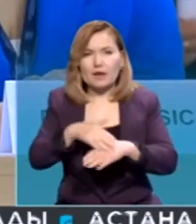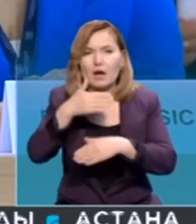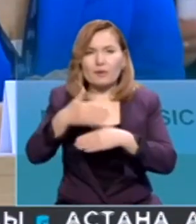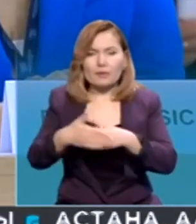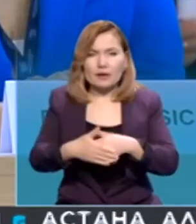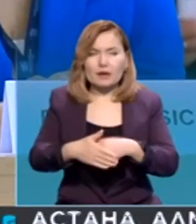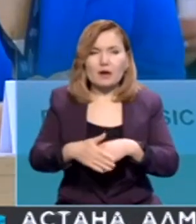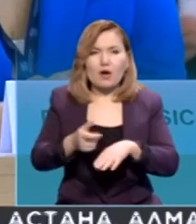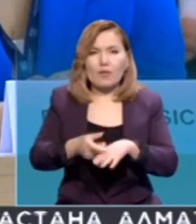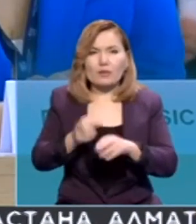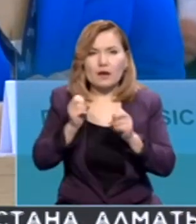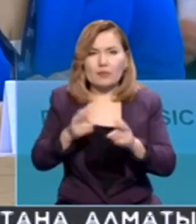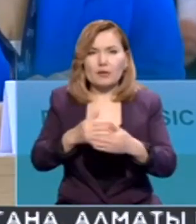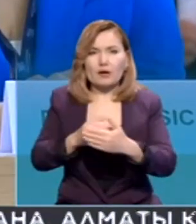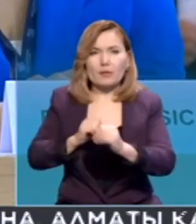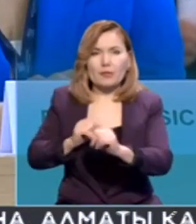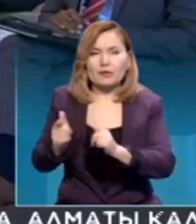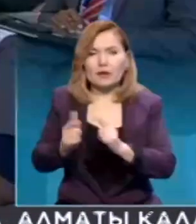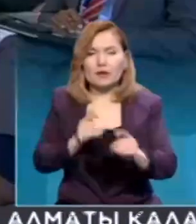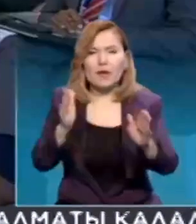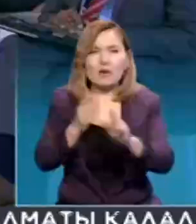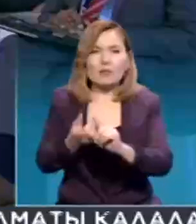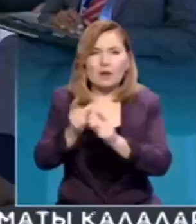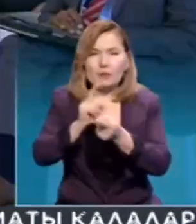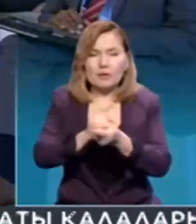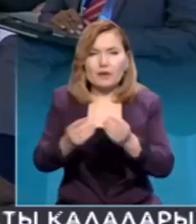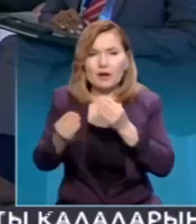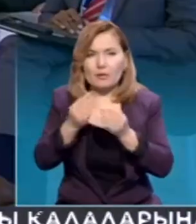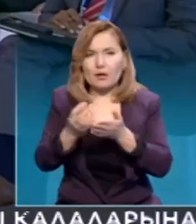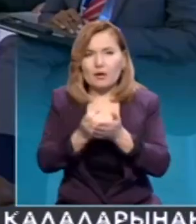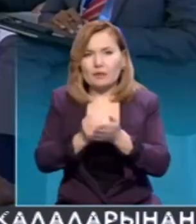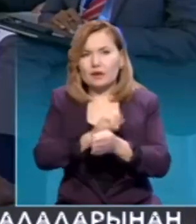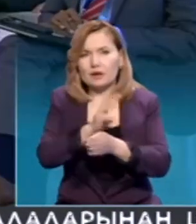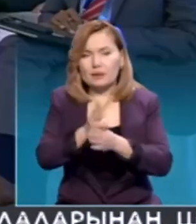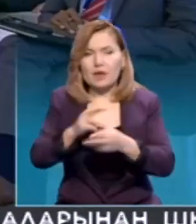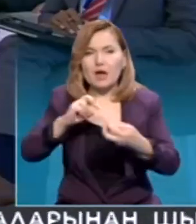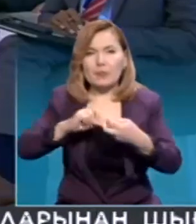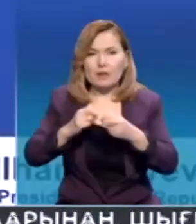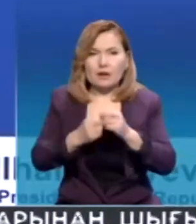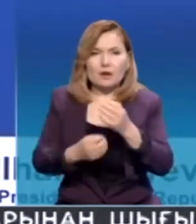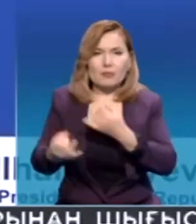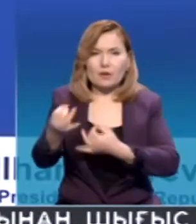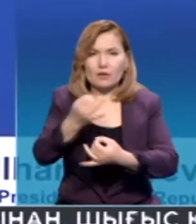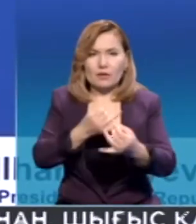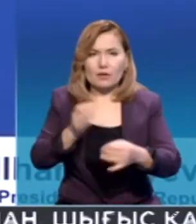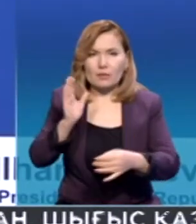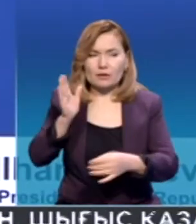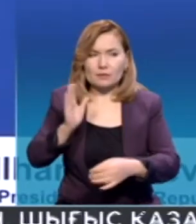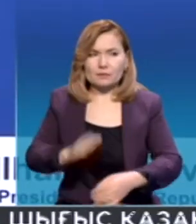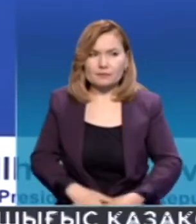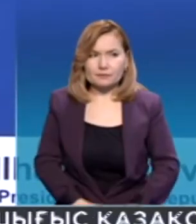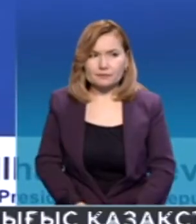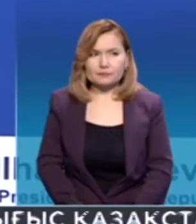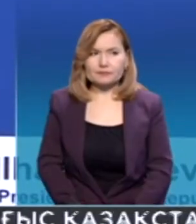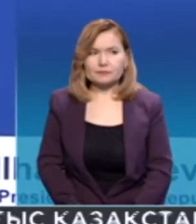тұрған сын қатерлердің алдын алу, климаттың өзгеруі мен азық-түлік қауіпсіздігі мәселелерін шешу бойынша пікір алмасады.